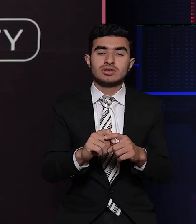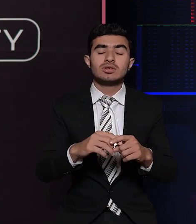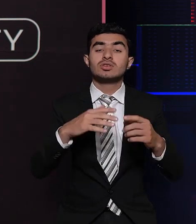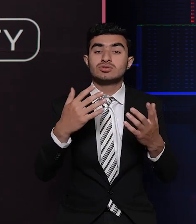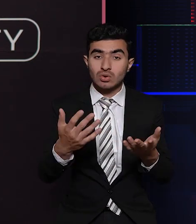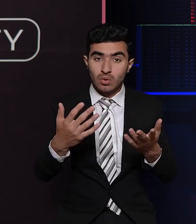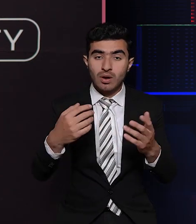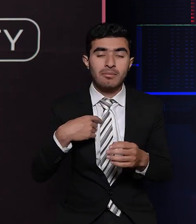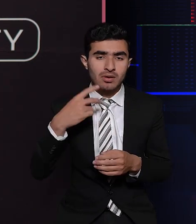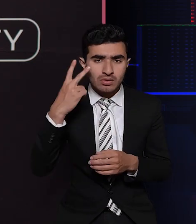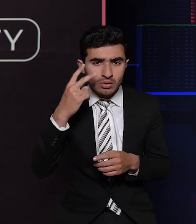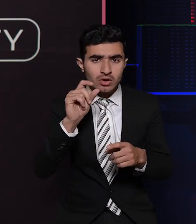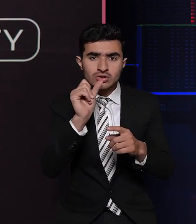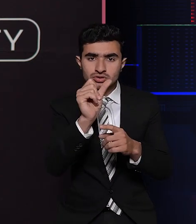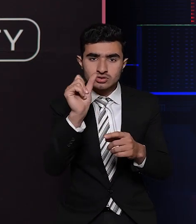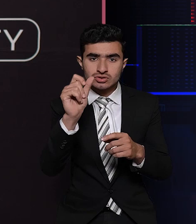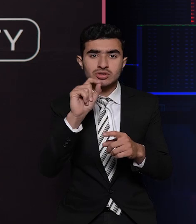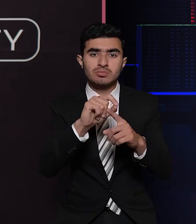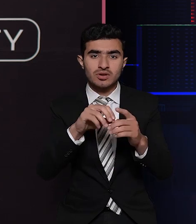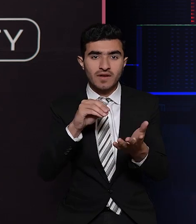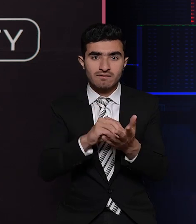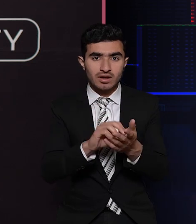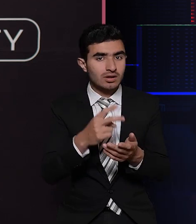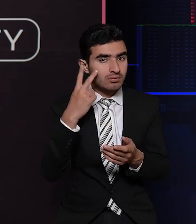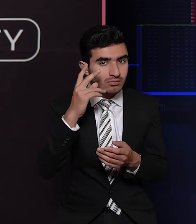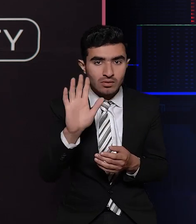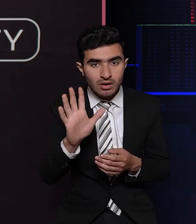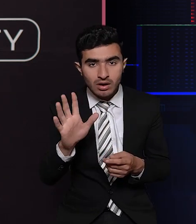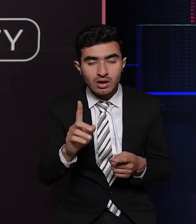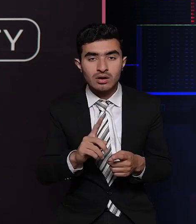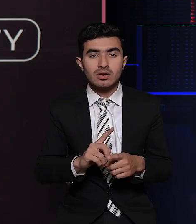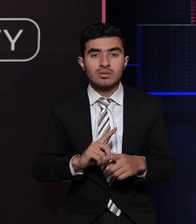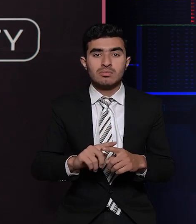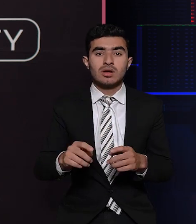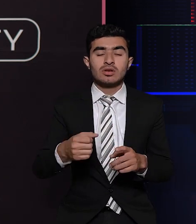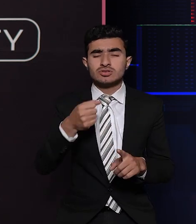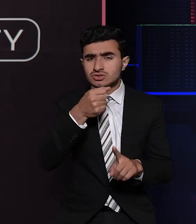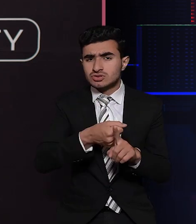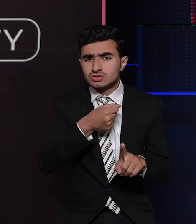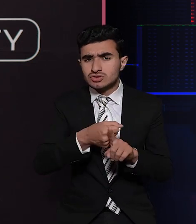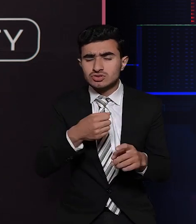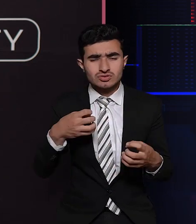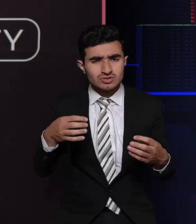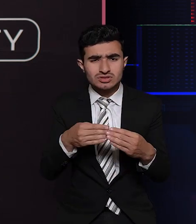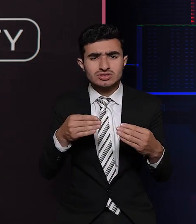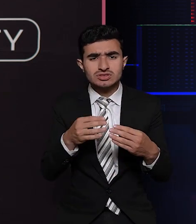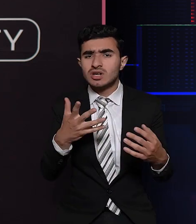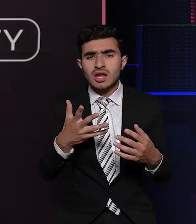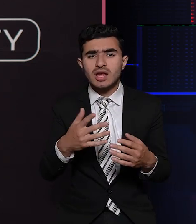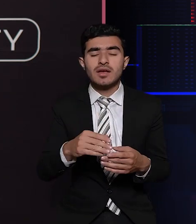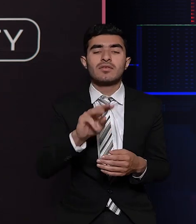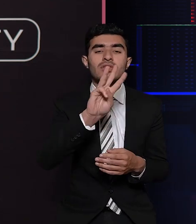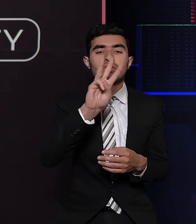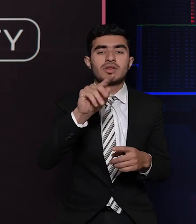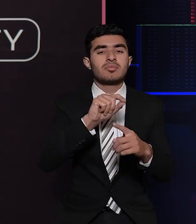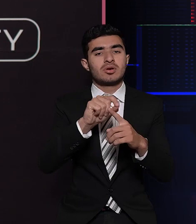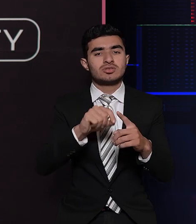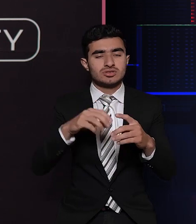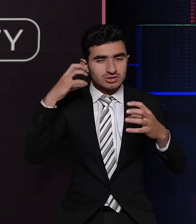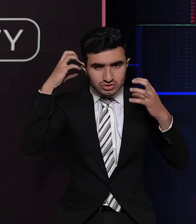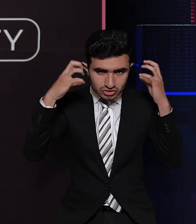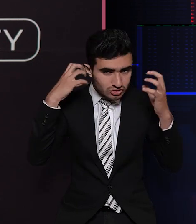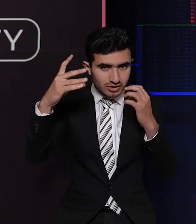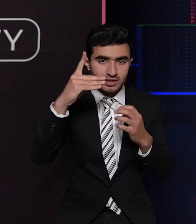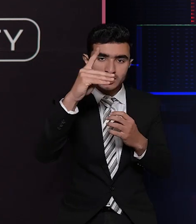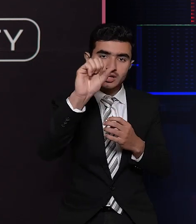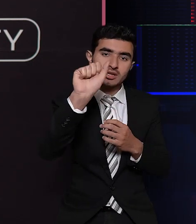ہم 66% کو نہیں دیکھتے، ہمیں ہینڈل کرنا ہوتا ہے، ٹیکل کرنا ہوتا ہے